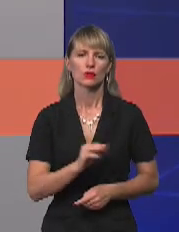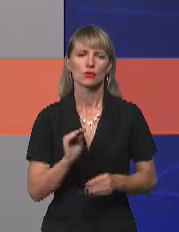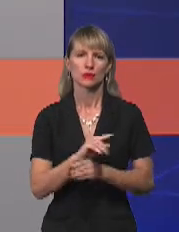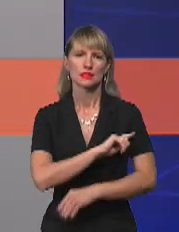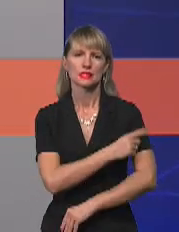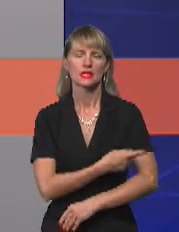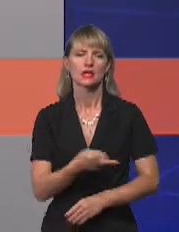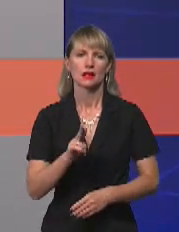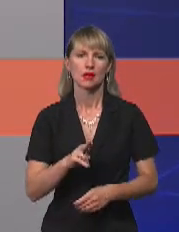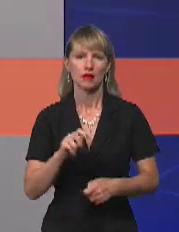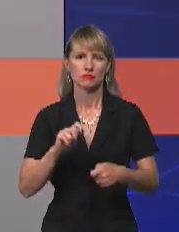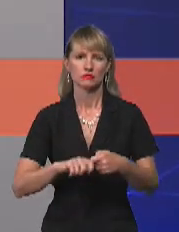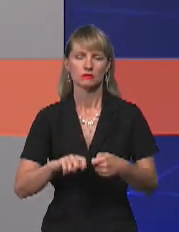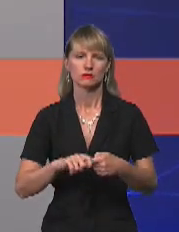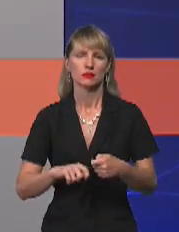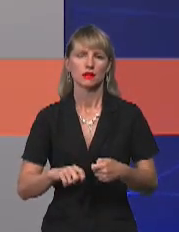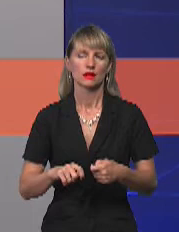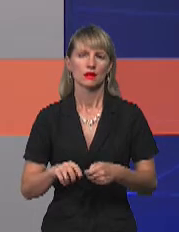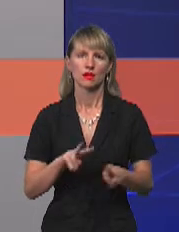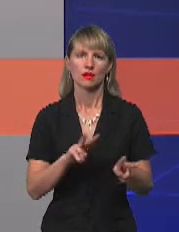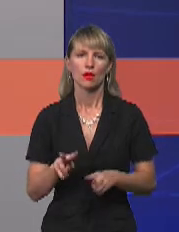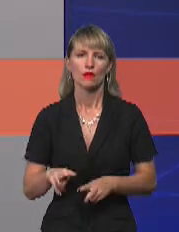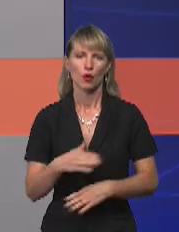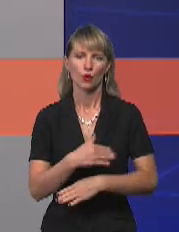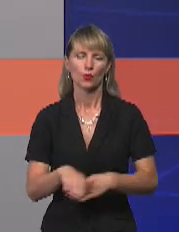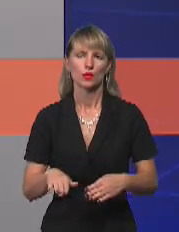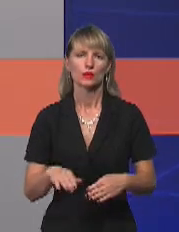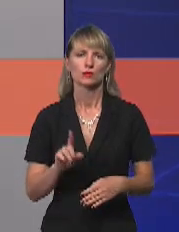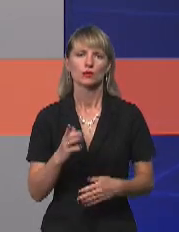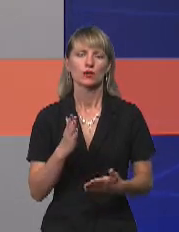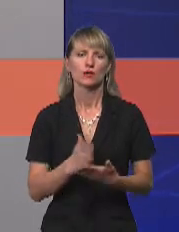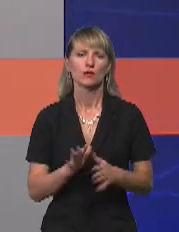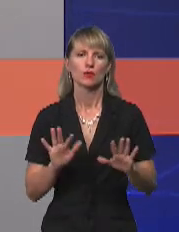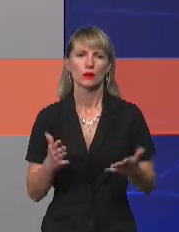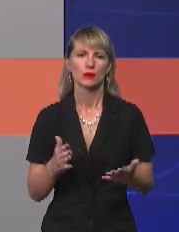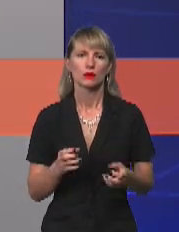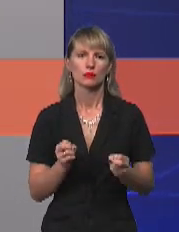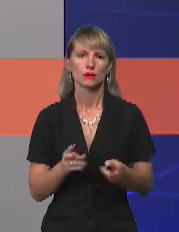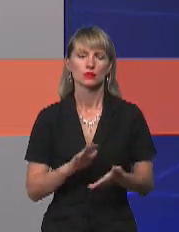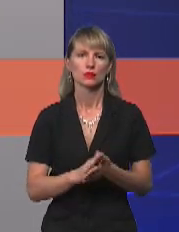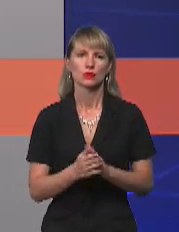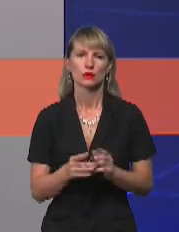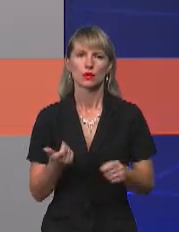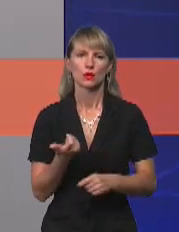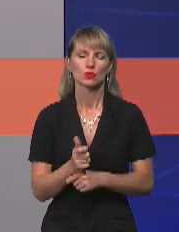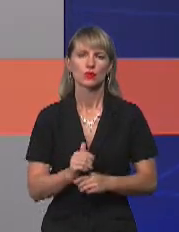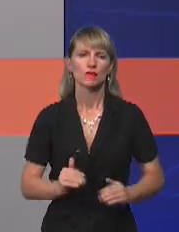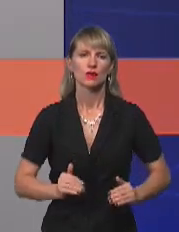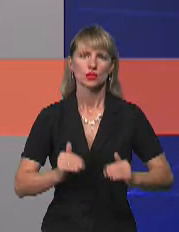патрулювання, адже в деяких випадках у нас є криміногенна ситуація вже дуже висока. Затвіляться